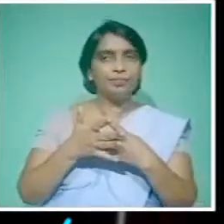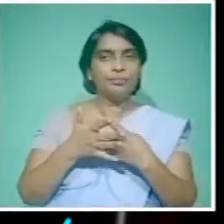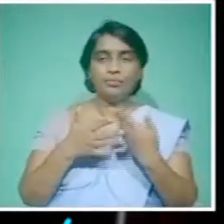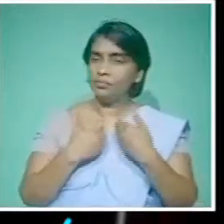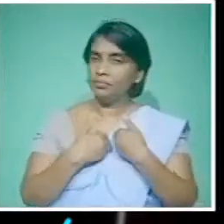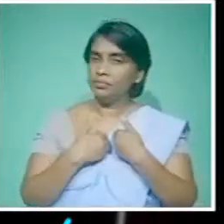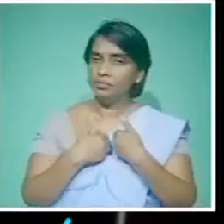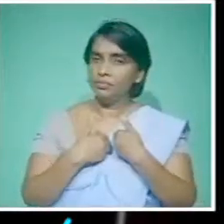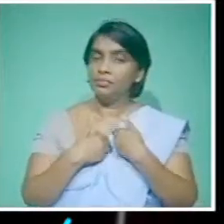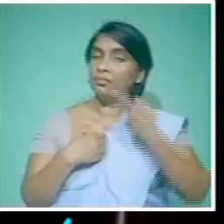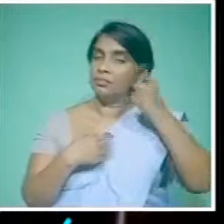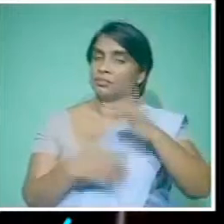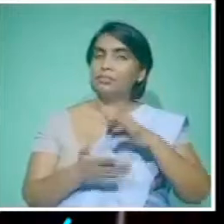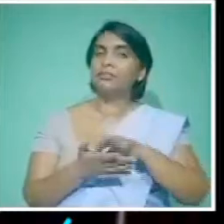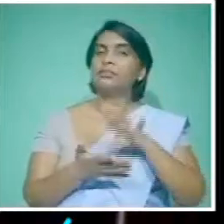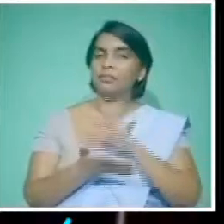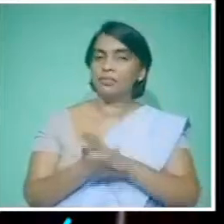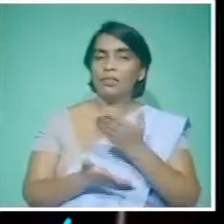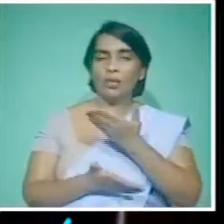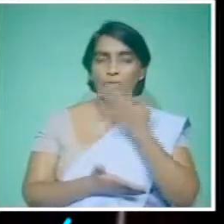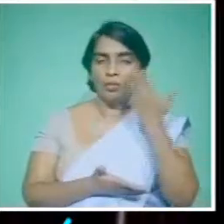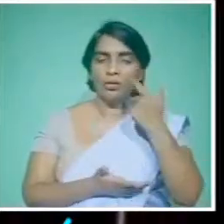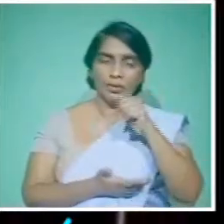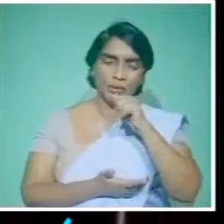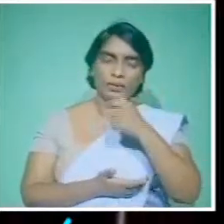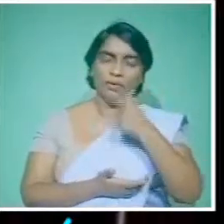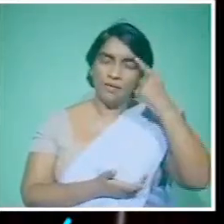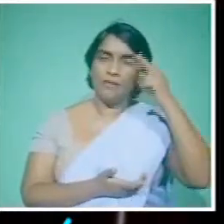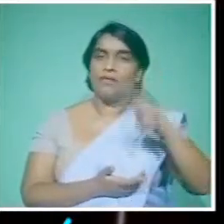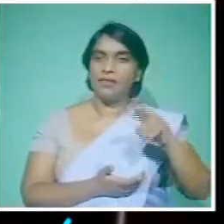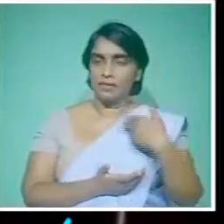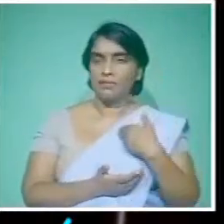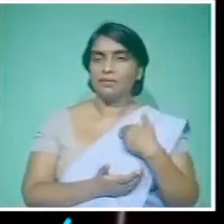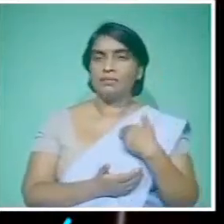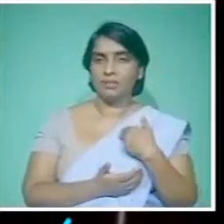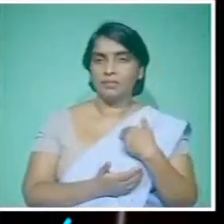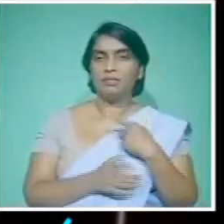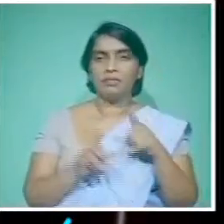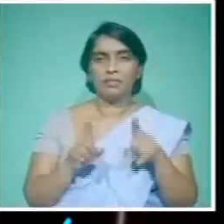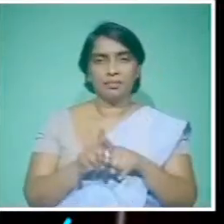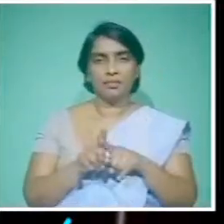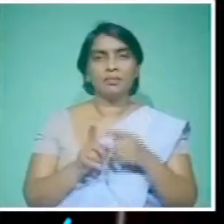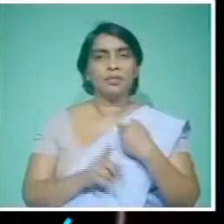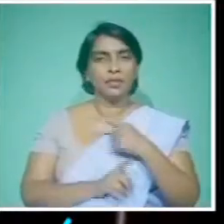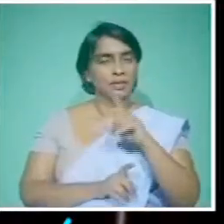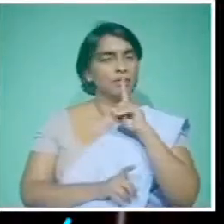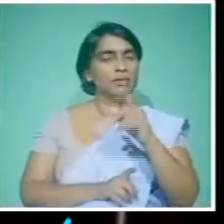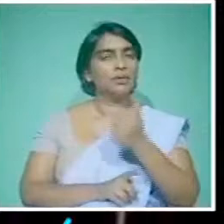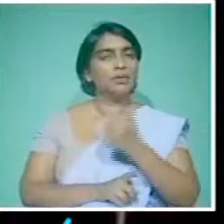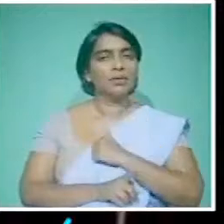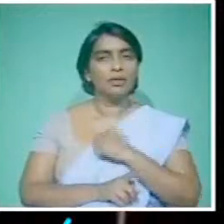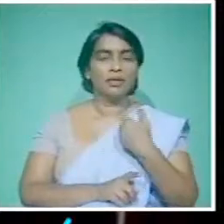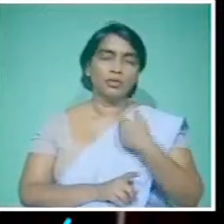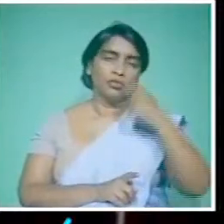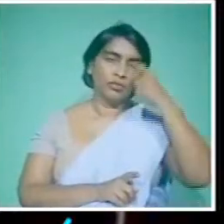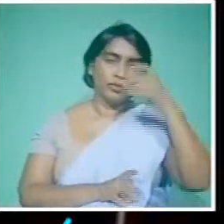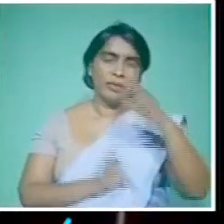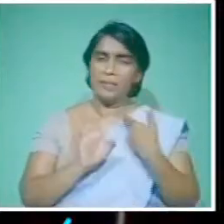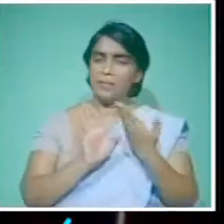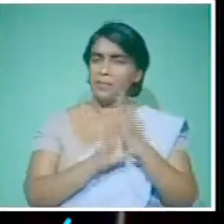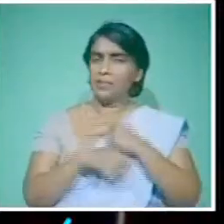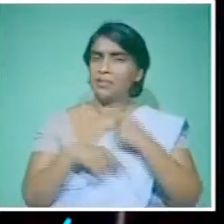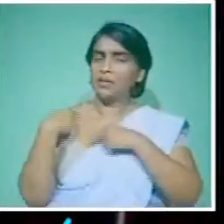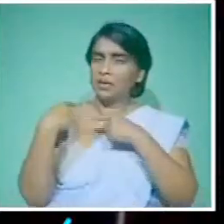අපිට සම්මත කරගත හැකි කියලා මම තරේම විශ්වාස කරනවා ඒ වගේම තමයි මම කියන්න කැමති මම දැක්කා මේ පහුගිය